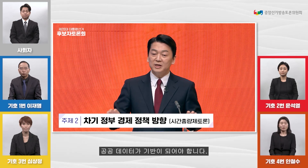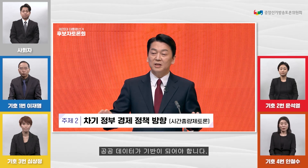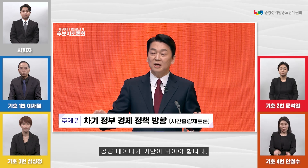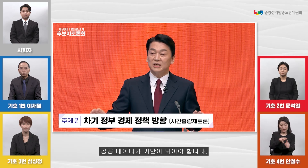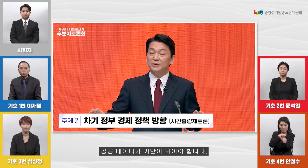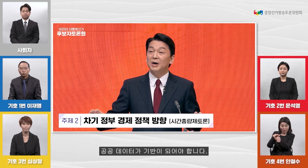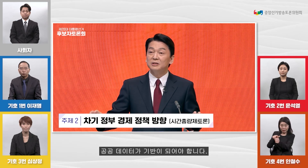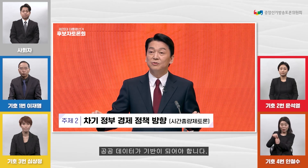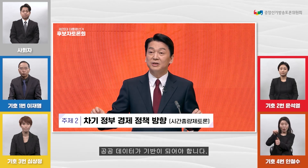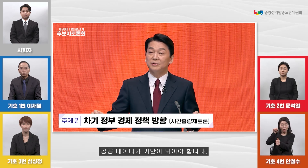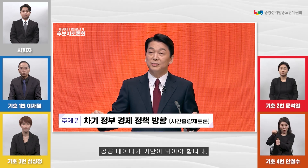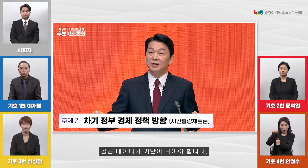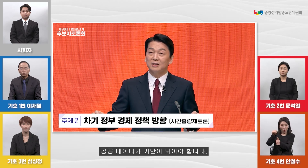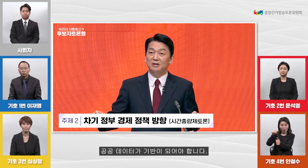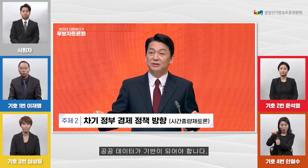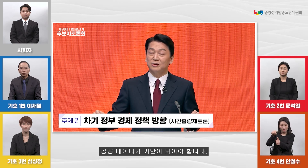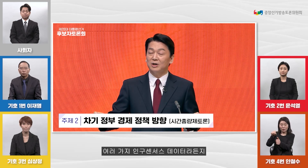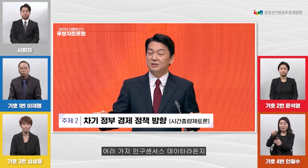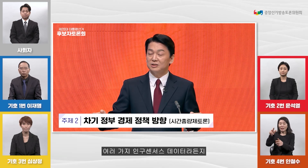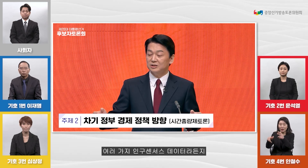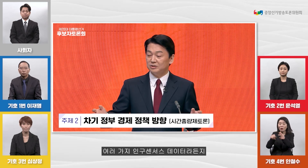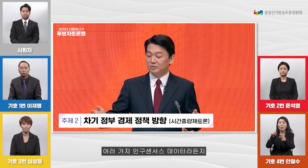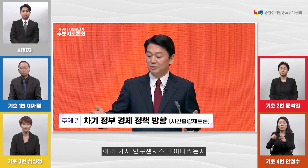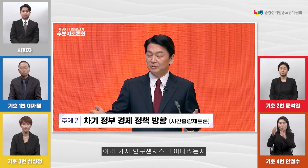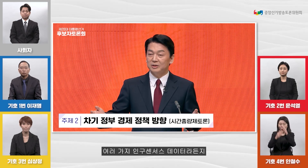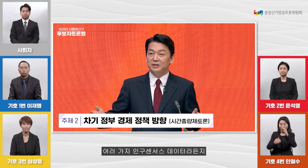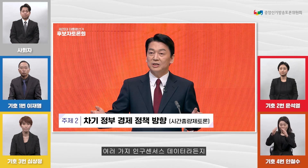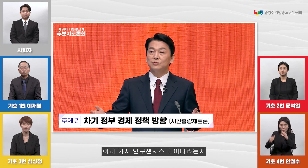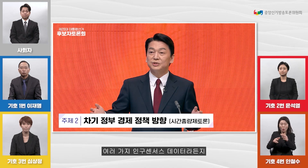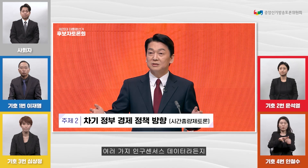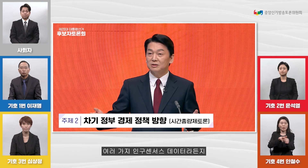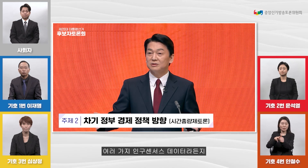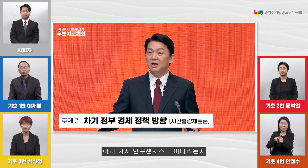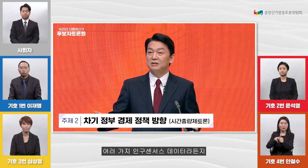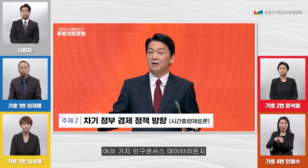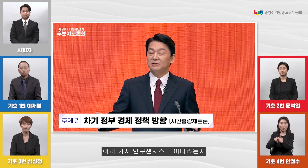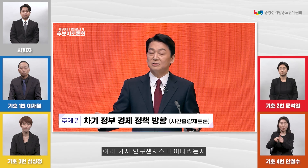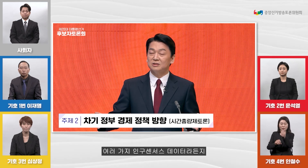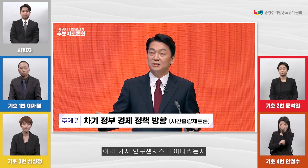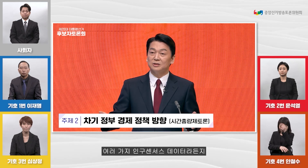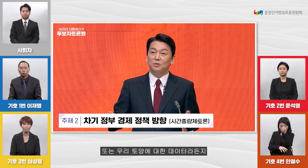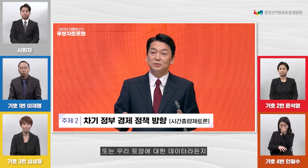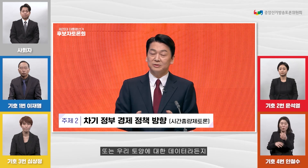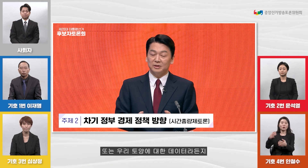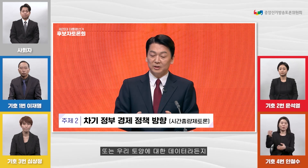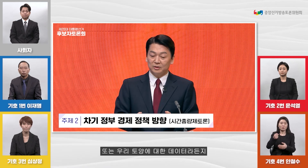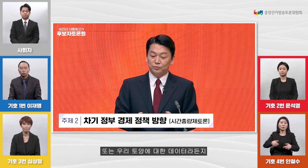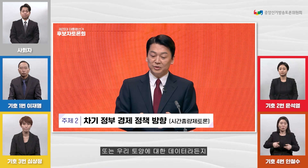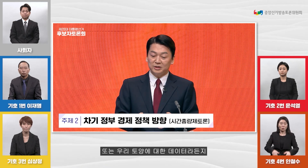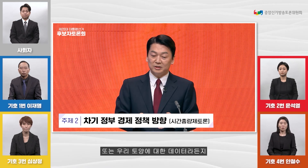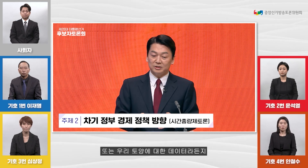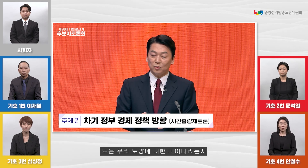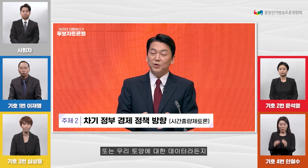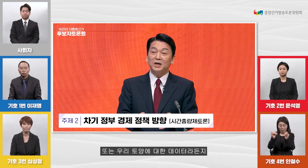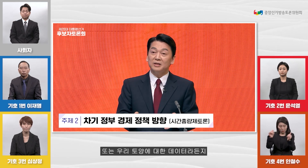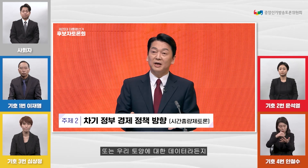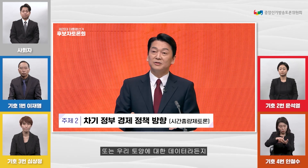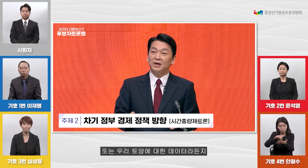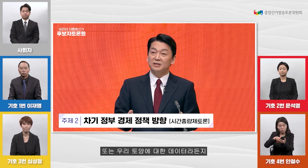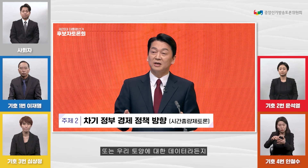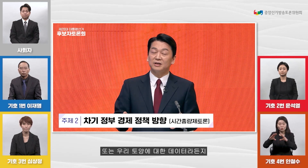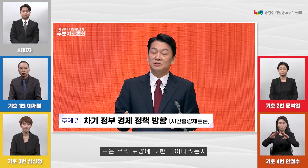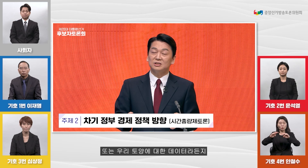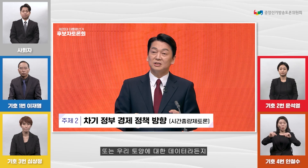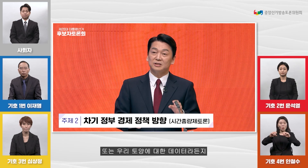공공 데이터가 기반이 돼야 됩니다. 여러 가지 인구 센서스 데이터라든지 또는 우리 토양에